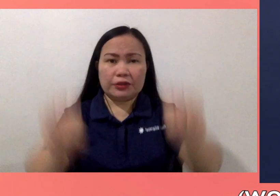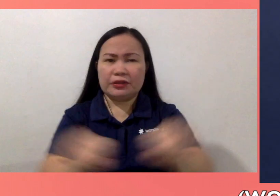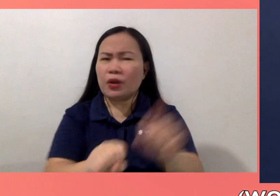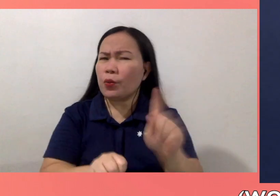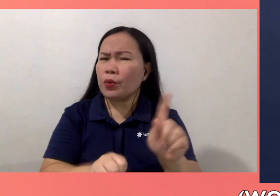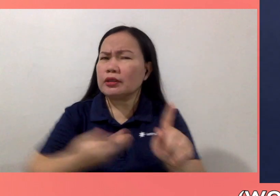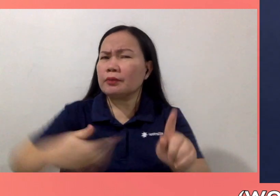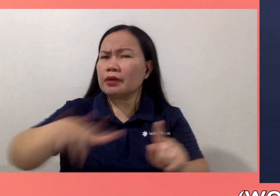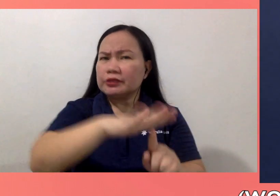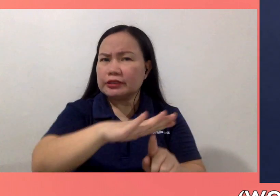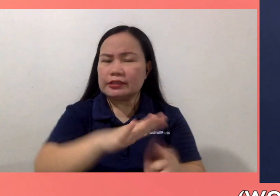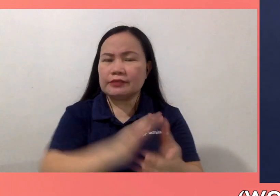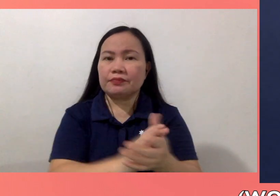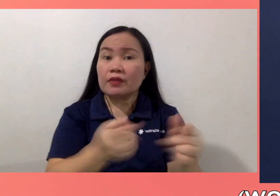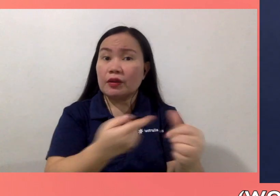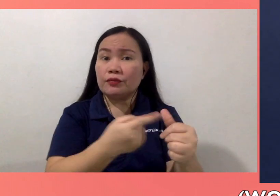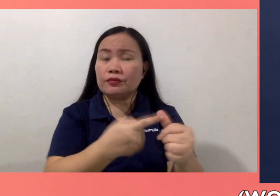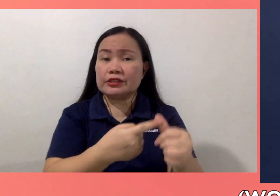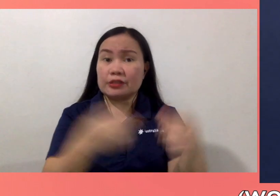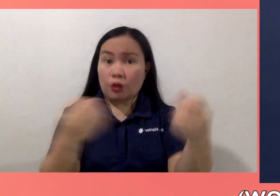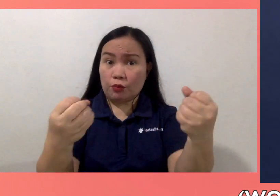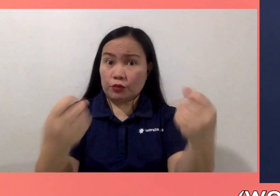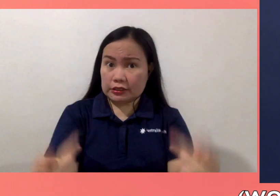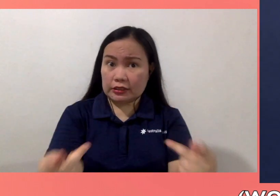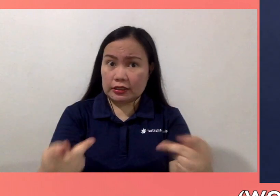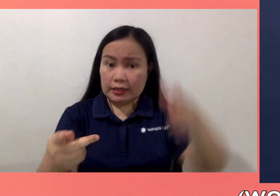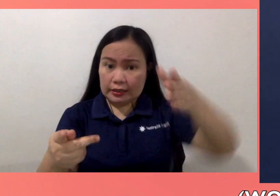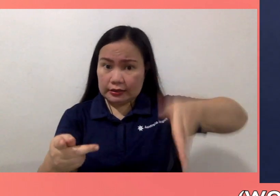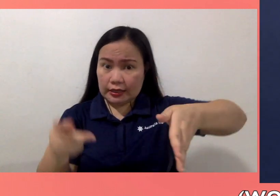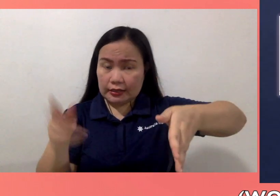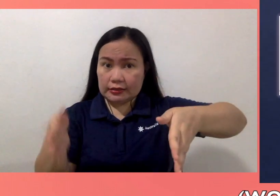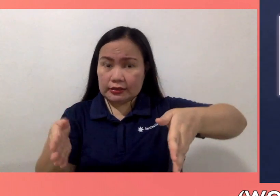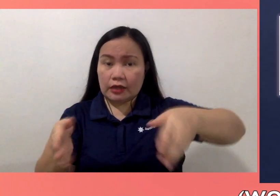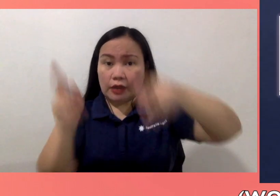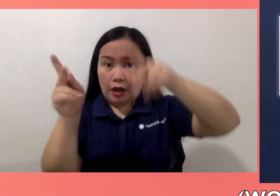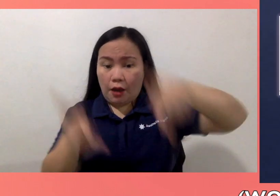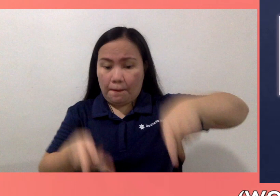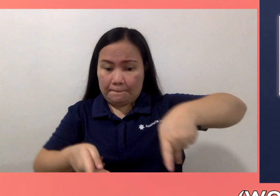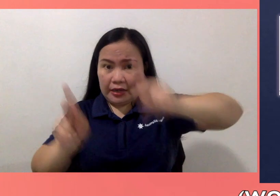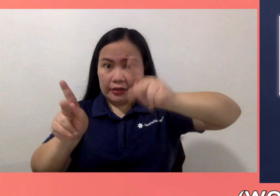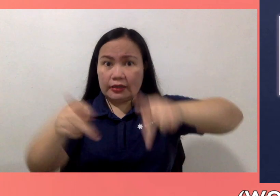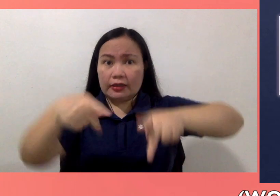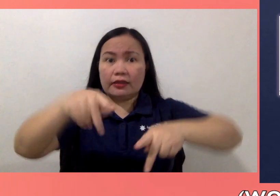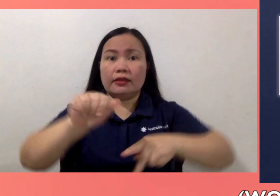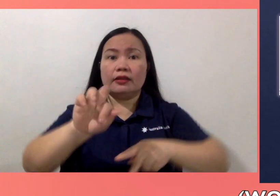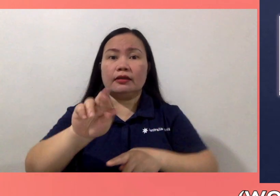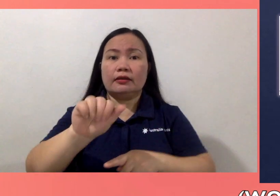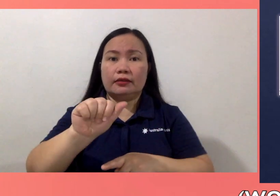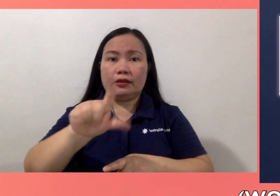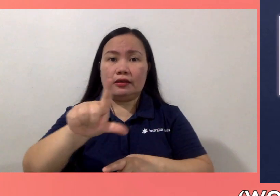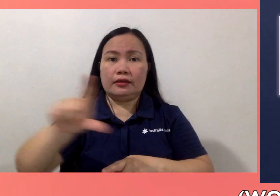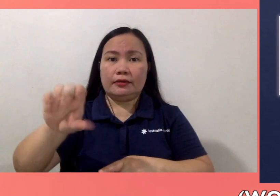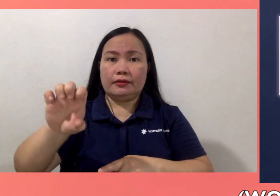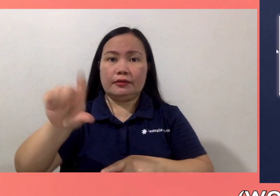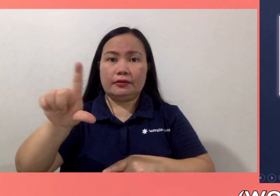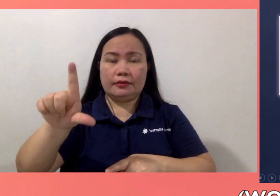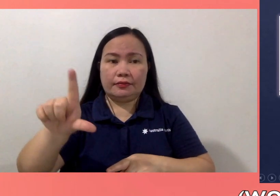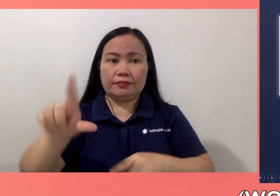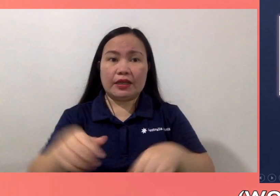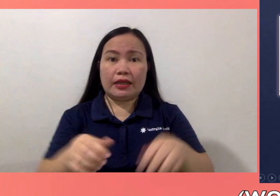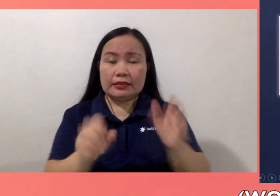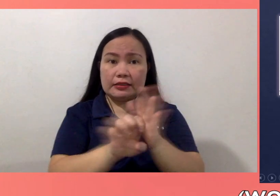niya? First, the opposite sides are parallel. So halimbawa meron tayong quadrilateral A, B, C,